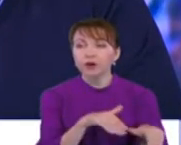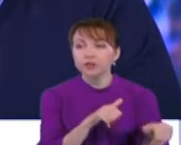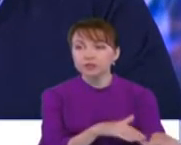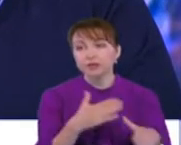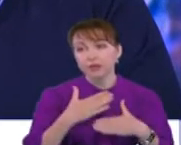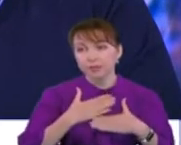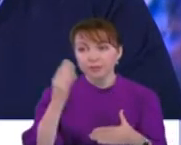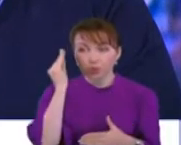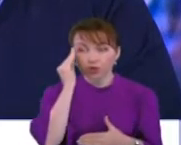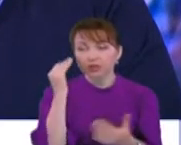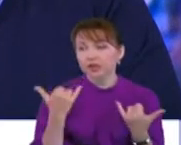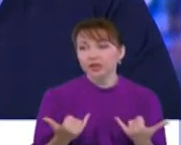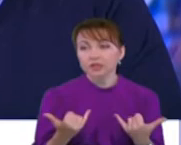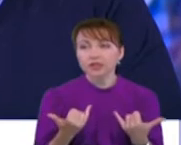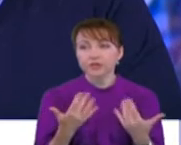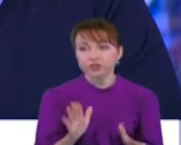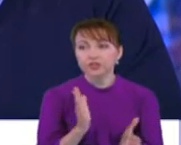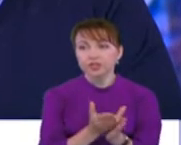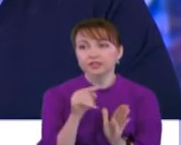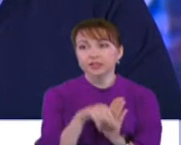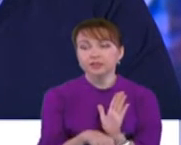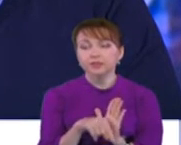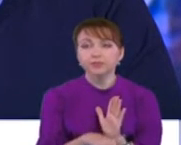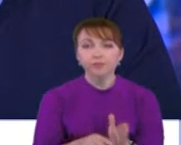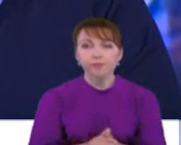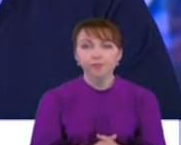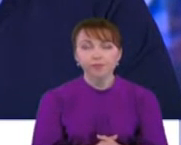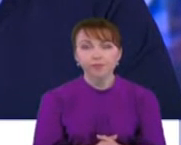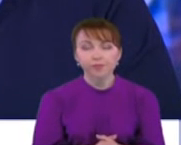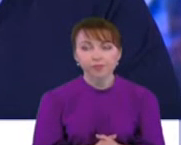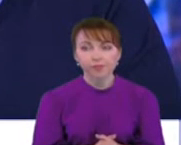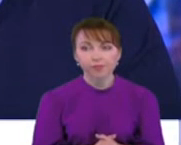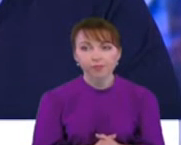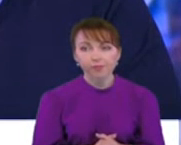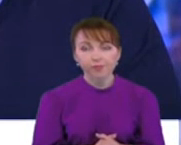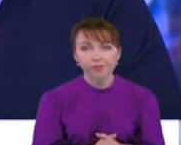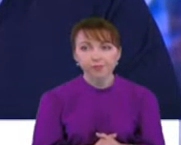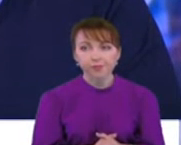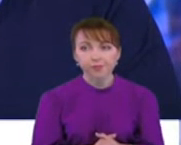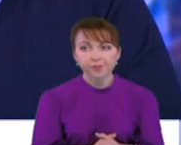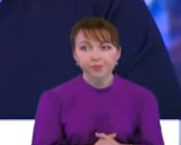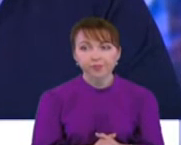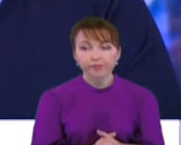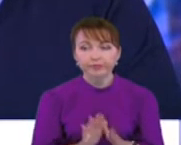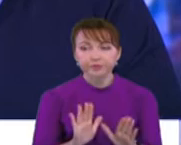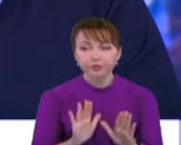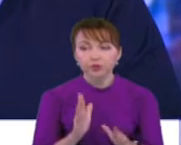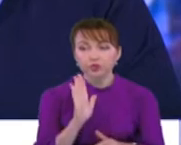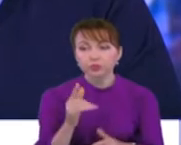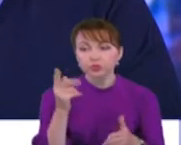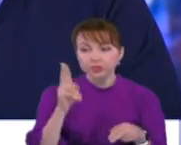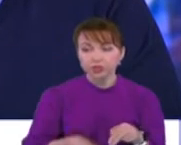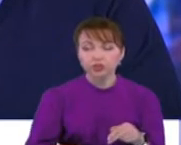мій погляд, зараз вже є сенс, коли, ну, хоча б буде закінчено, скажімо, бойові дії на